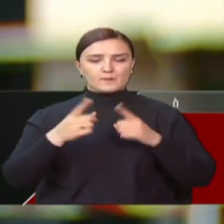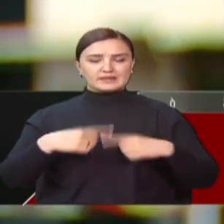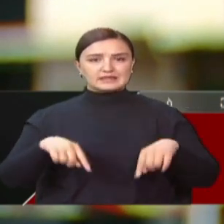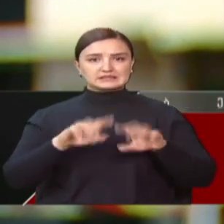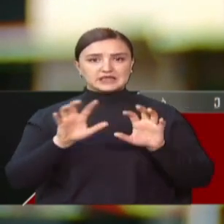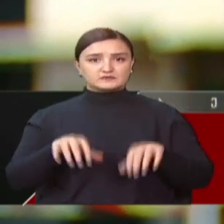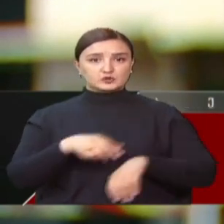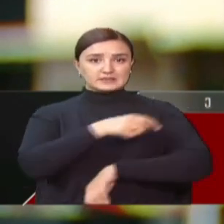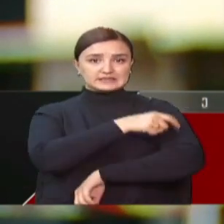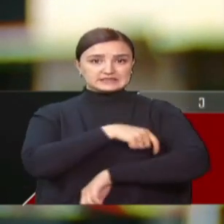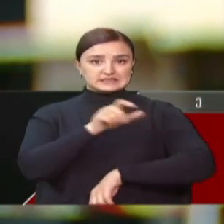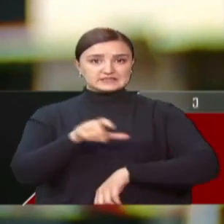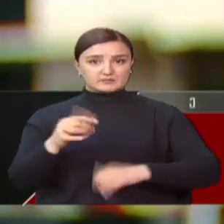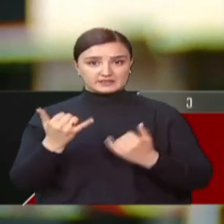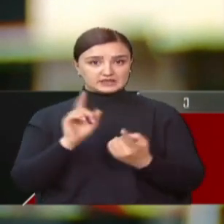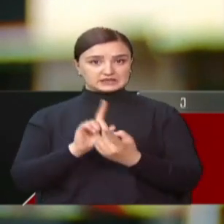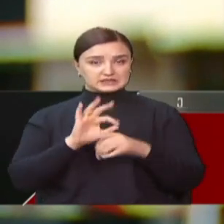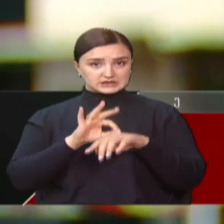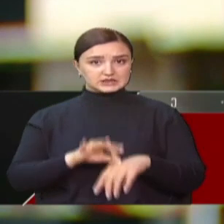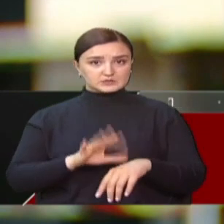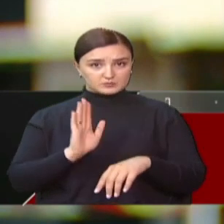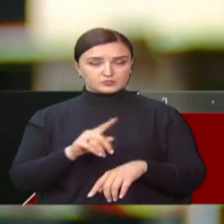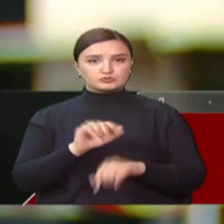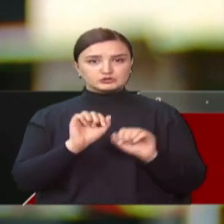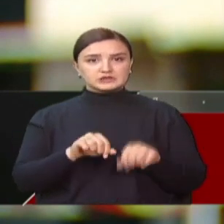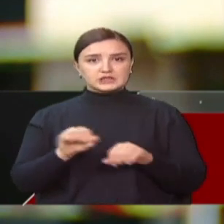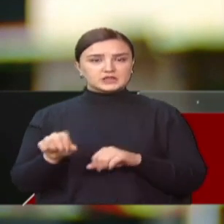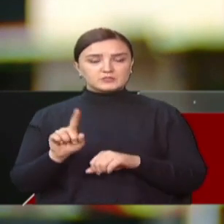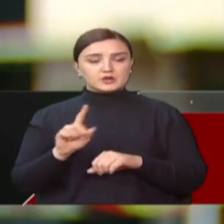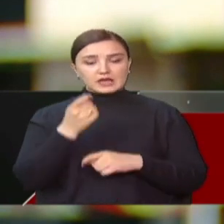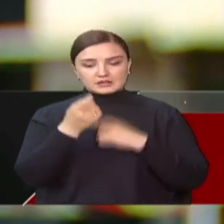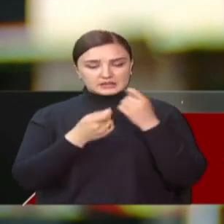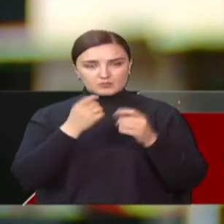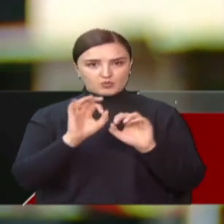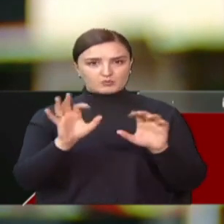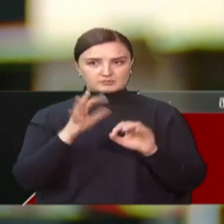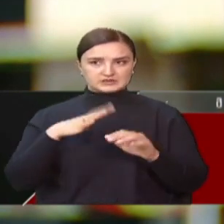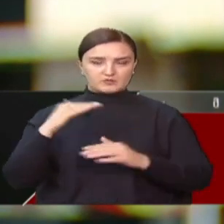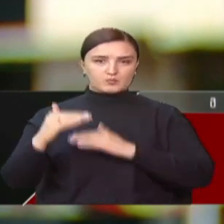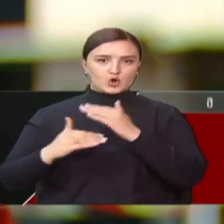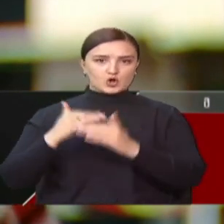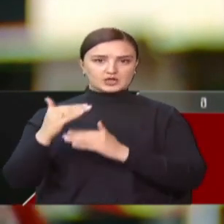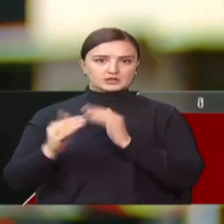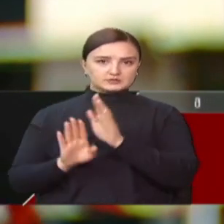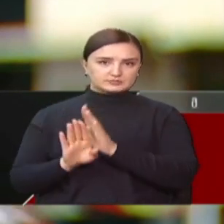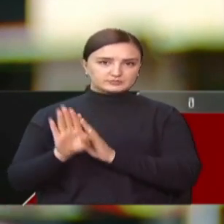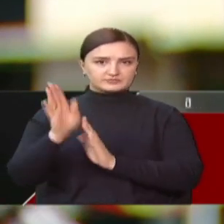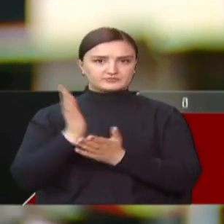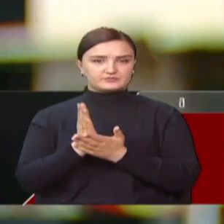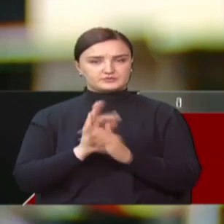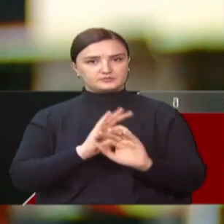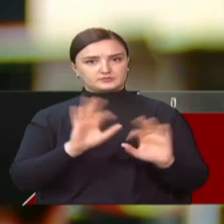გაიმართება, რაც შესაძლებელს გახდის, რომ ისინი დეტალურად იყვნენ ინფორმირებული იმ პროგრესზე, რომელიც საქართველომ